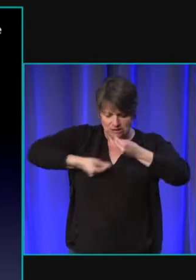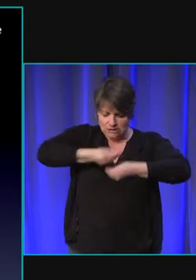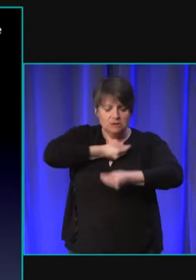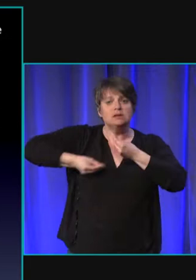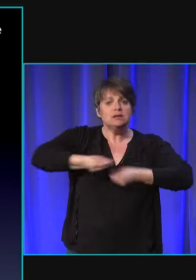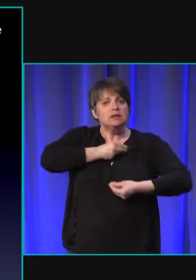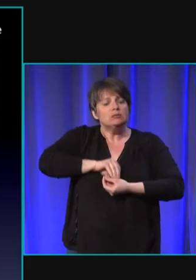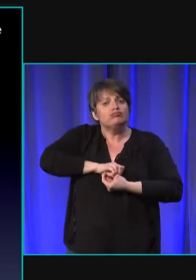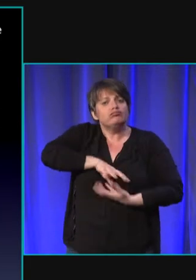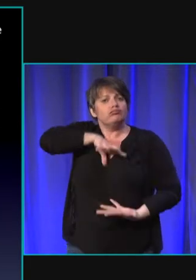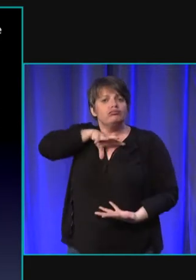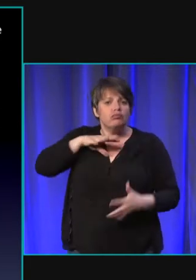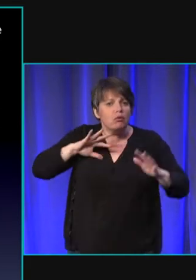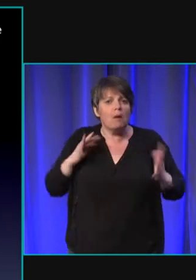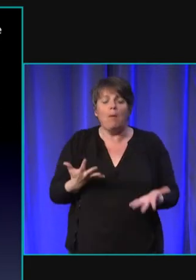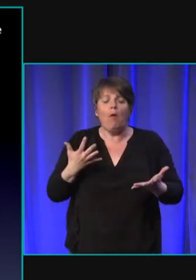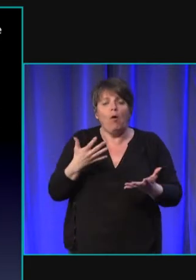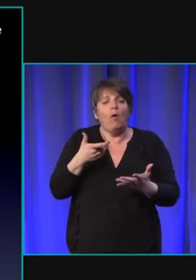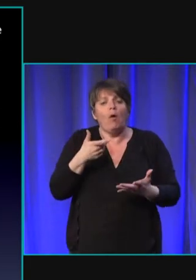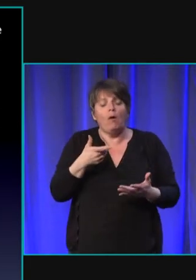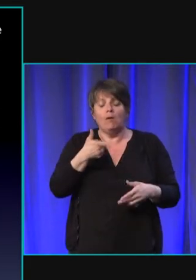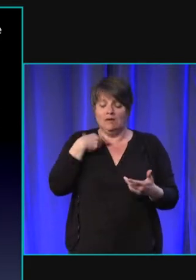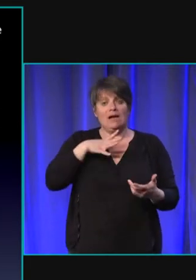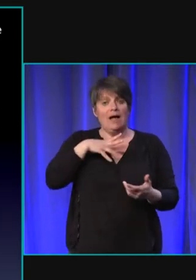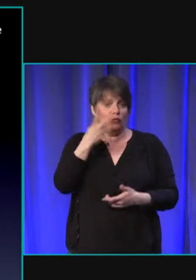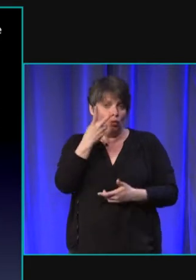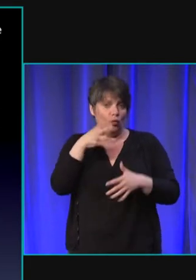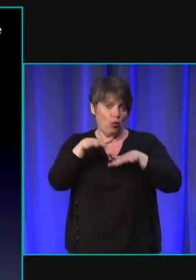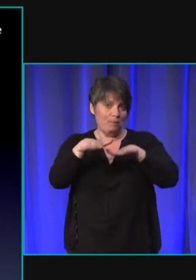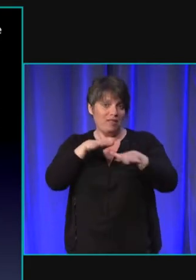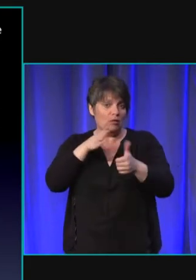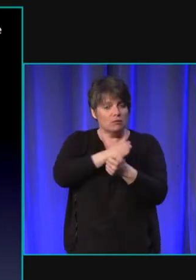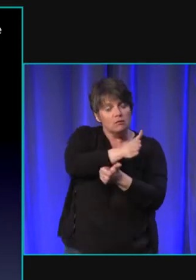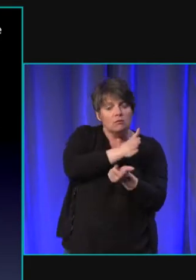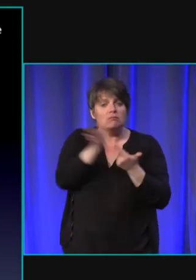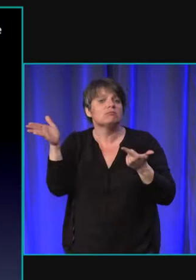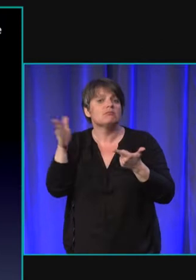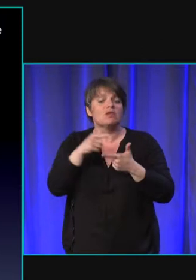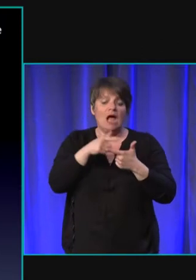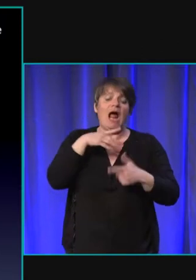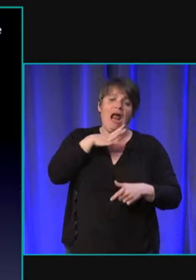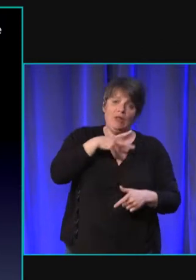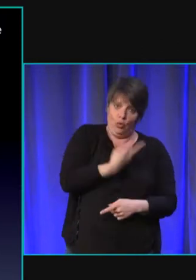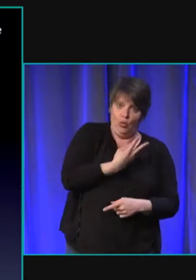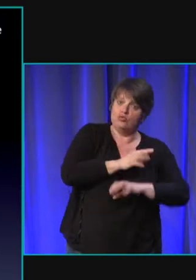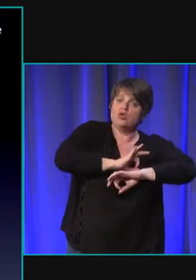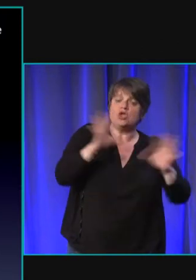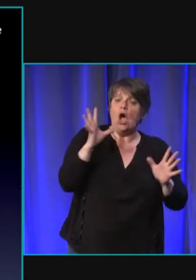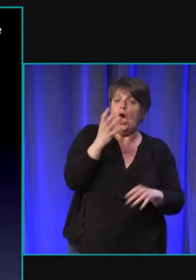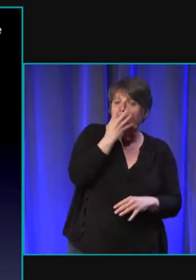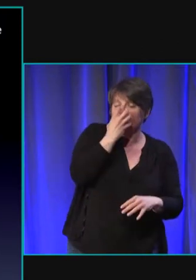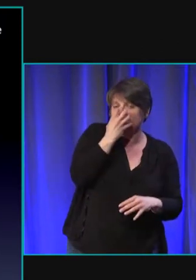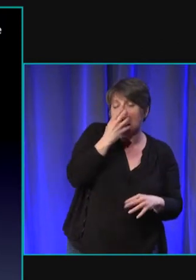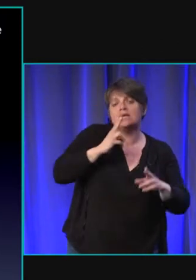métaboliques, parmi ces voies énergétiques, vous en avez deux qui fonctionnent sans oxygène, c'est-à-dire qui sont dites